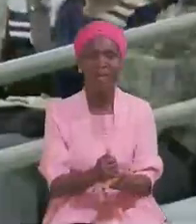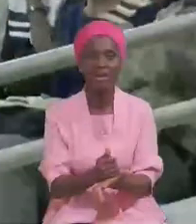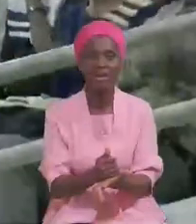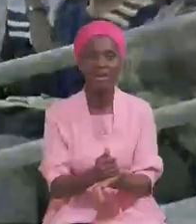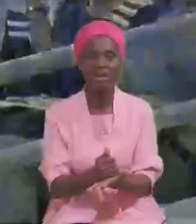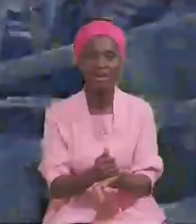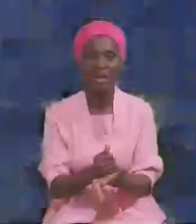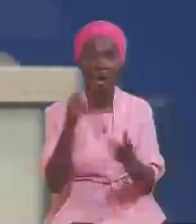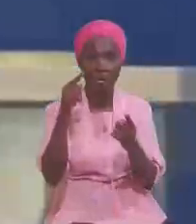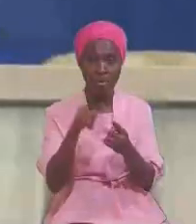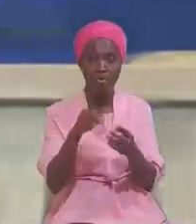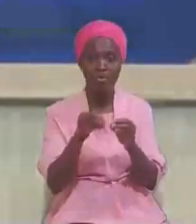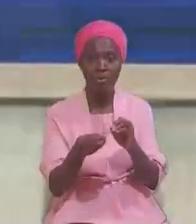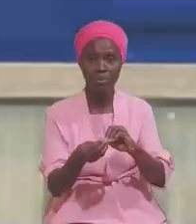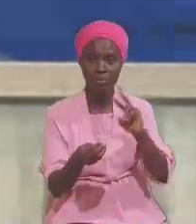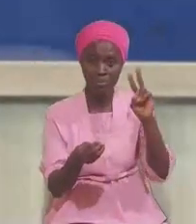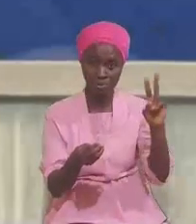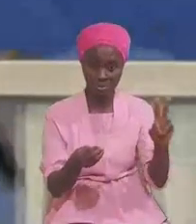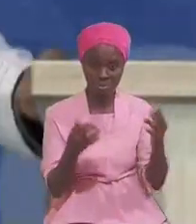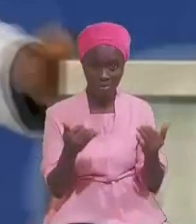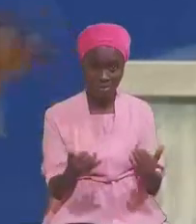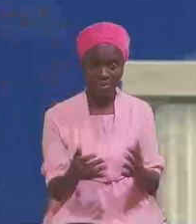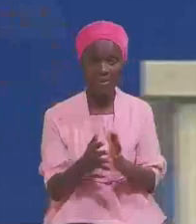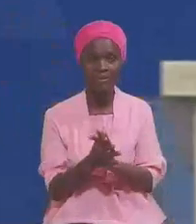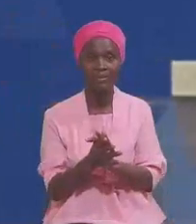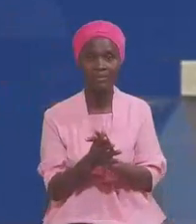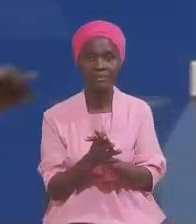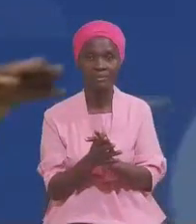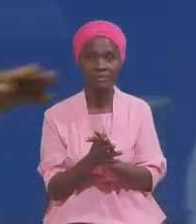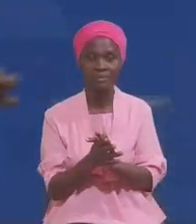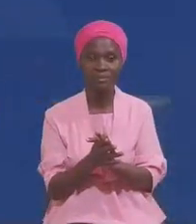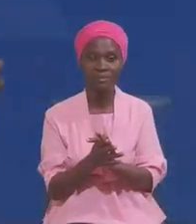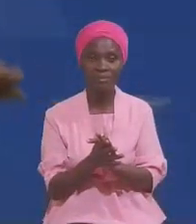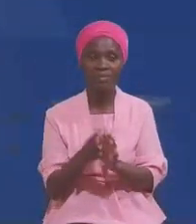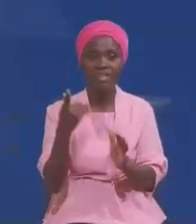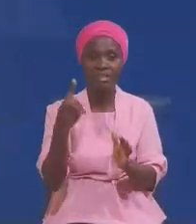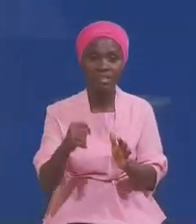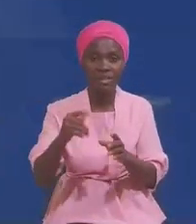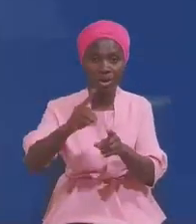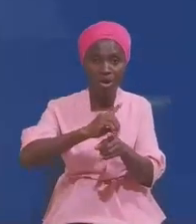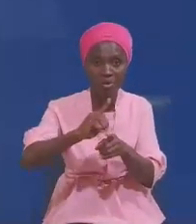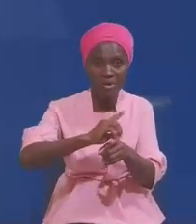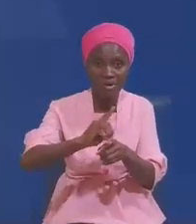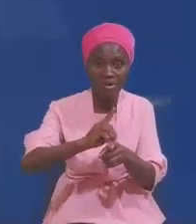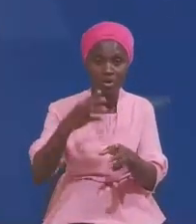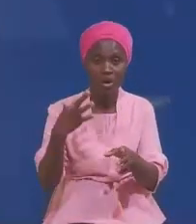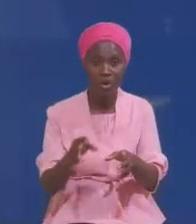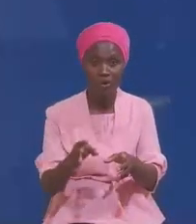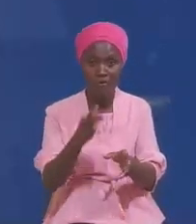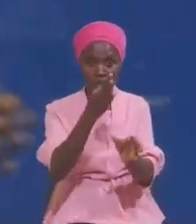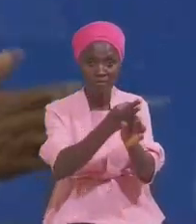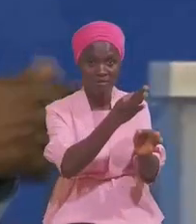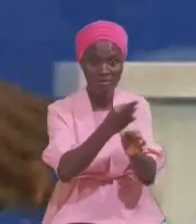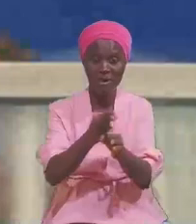Verset 2 maintenant. Deuxième point du moins. Allons au deuxième point. C'est l'obligation de la fidélité